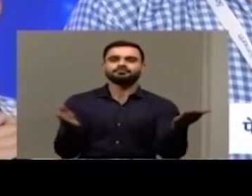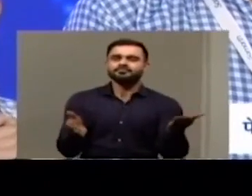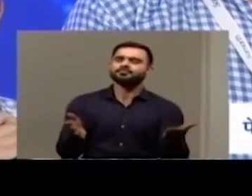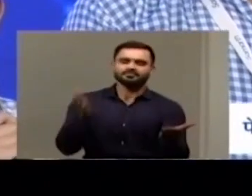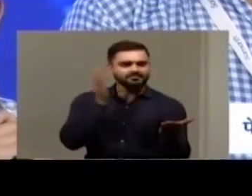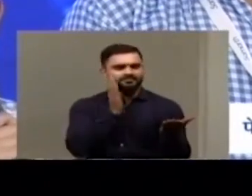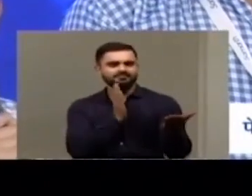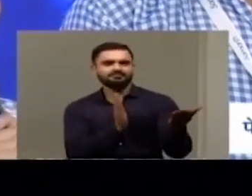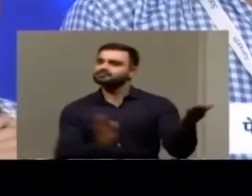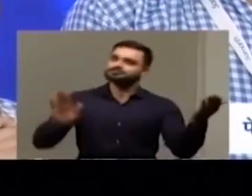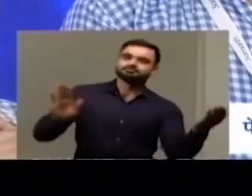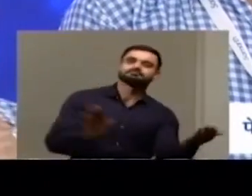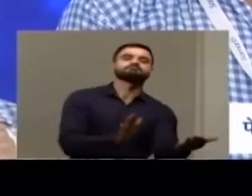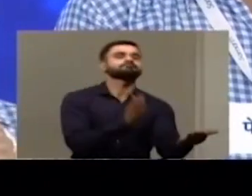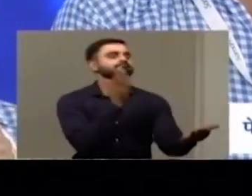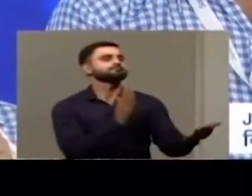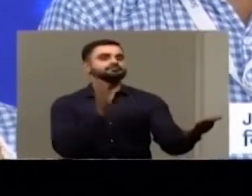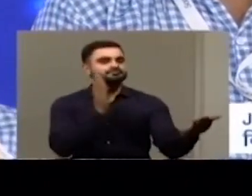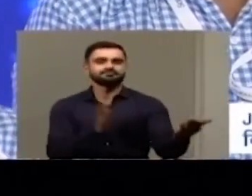ओ ओ